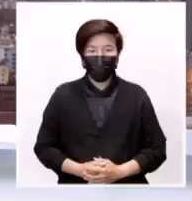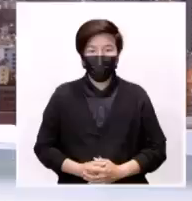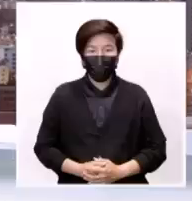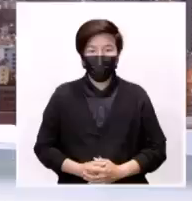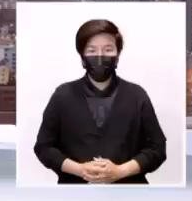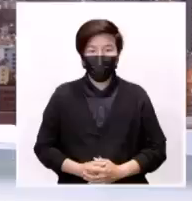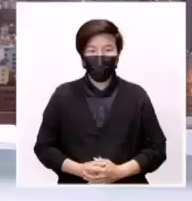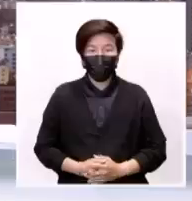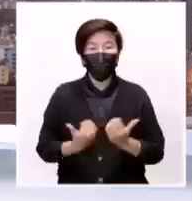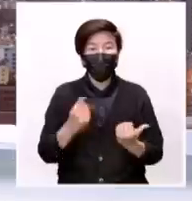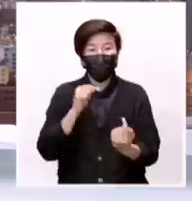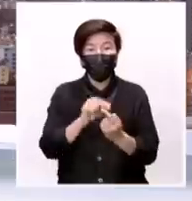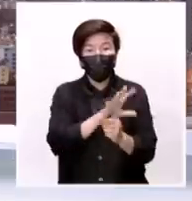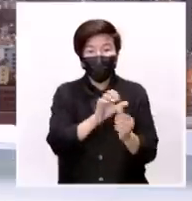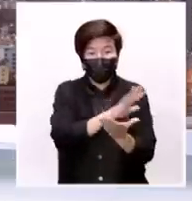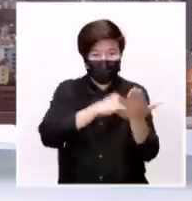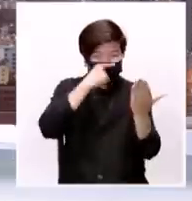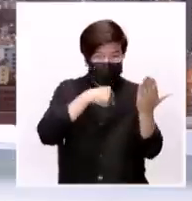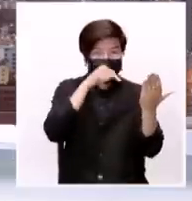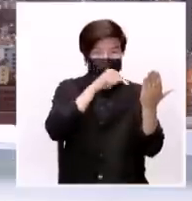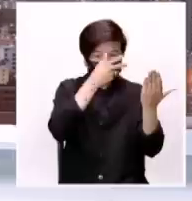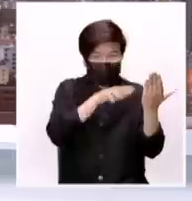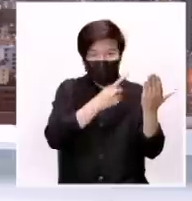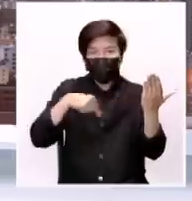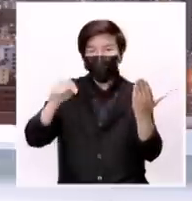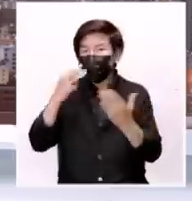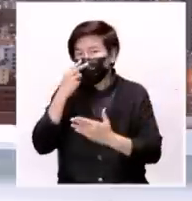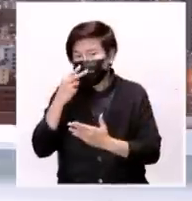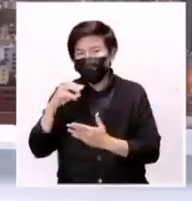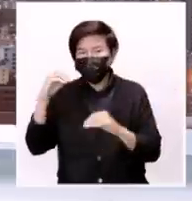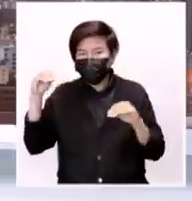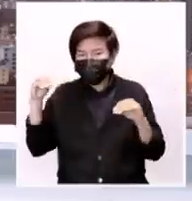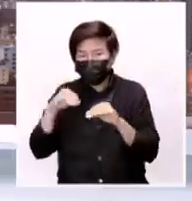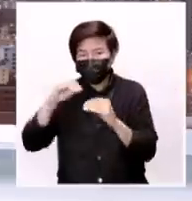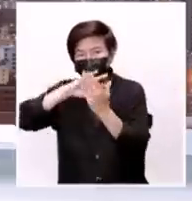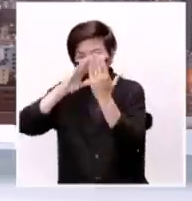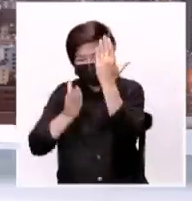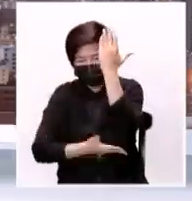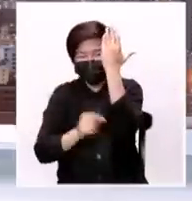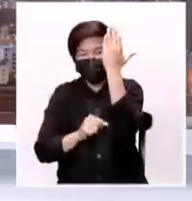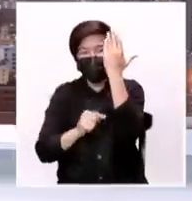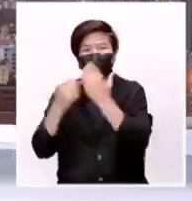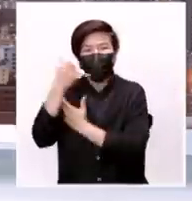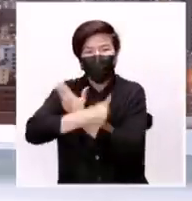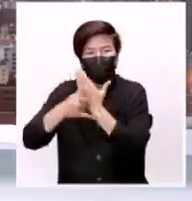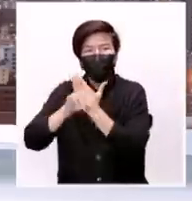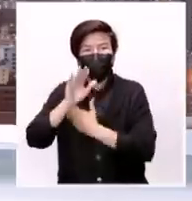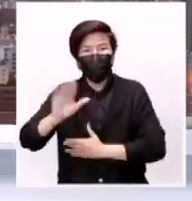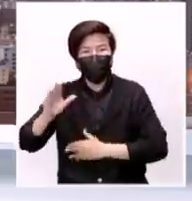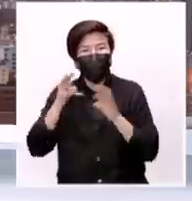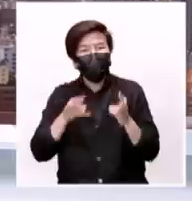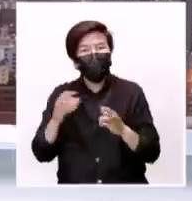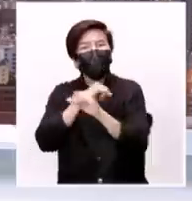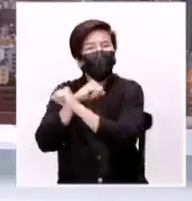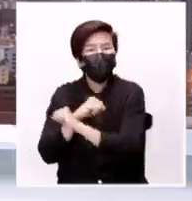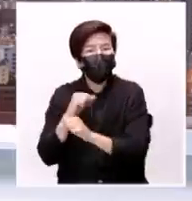และนอกจากสถานการณ์โควิด19ในบ้านเราแล้วนะคะก็ต้องไปดูประเทศเพื่อนบ้านกันนะคะไปดูกันนะคะว่าแต่ละประเทศเนี่ยเขามีวิธีการ